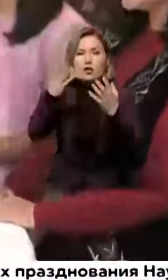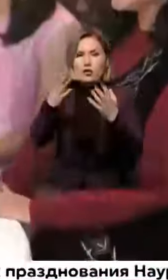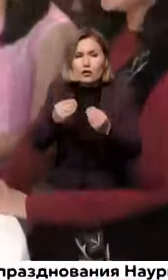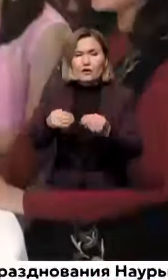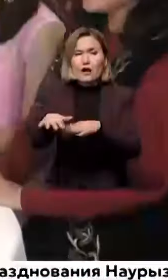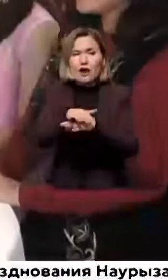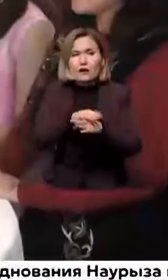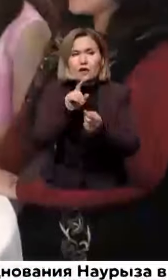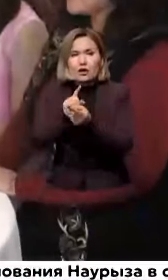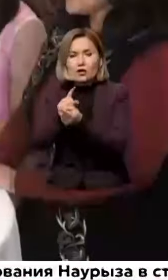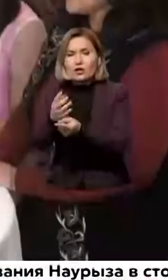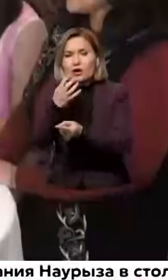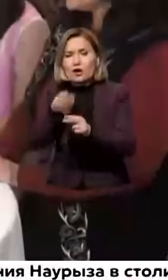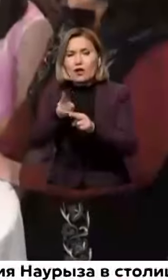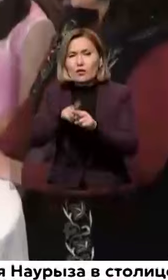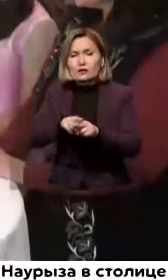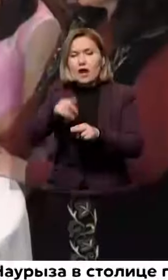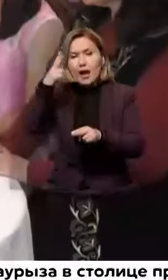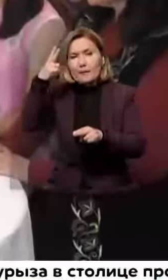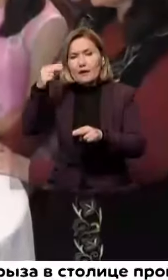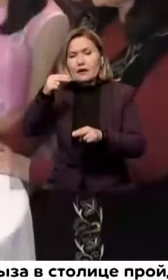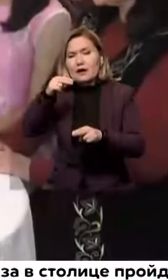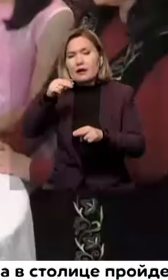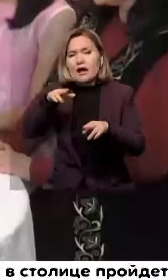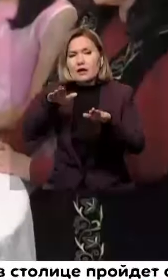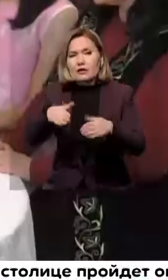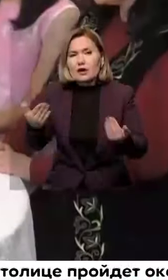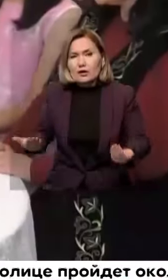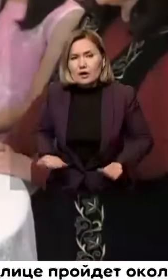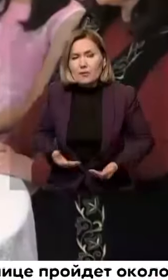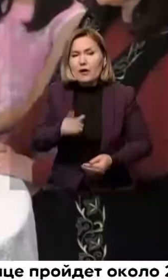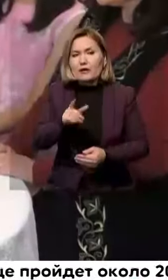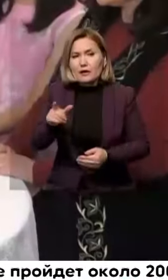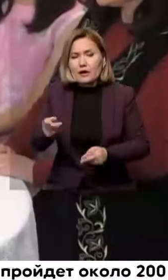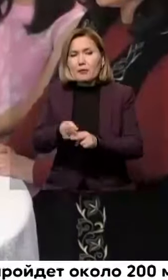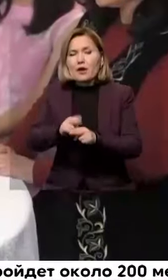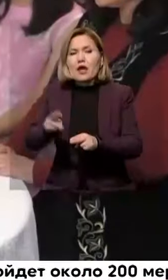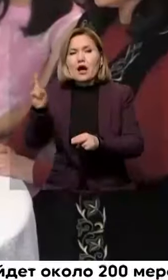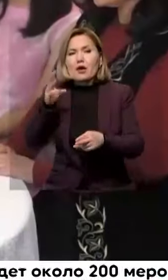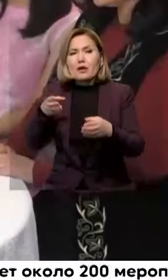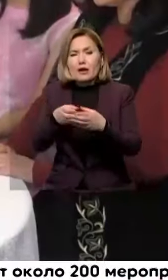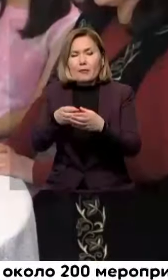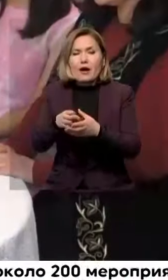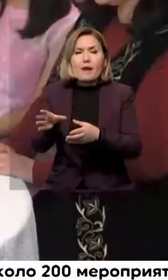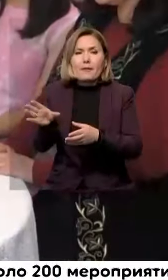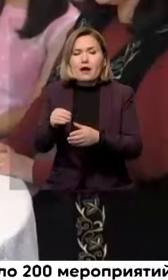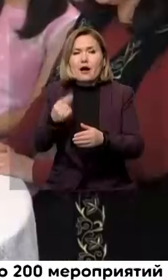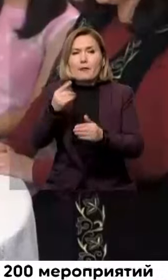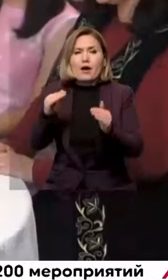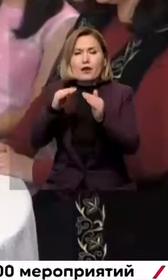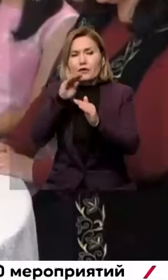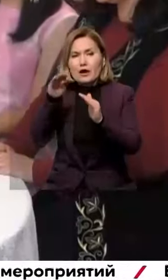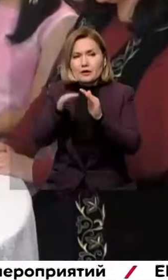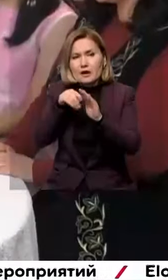жатыр. Осы жақта тұрып жатқан жерлестерімізбен өзге елдің елшілік өкілдері бір шаңырақтың астында